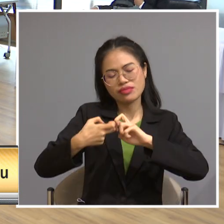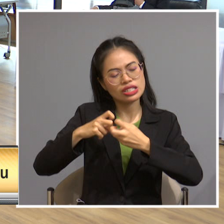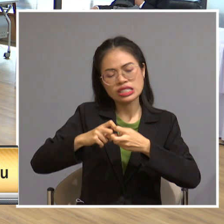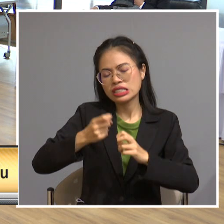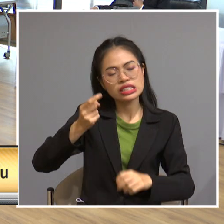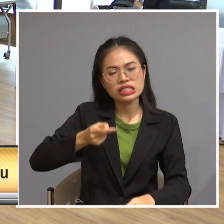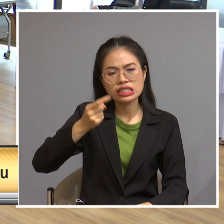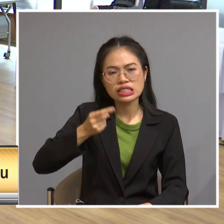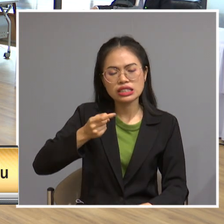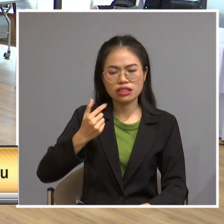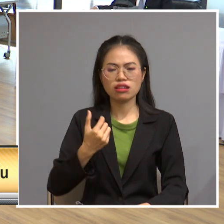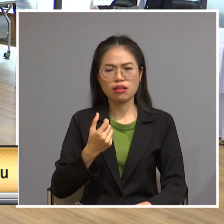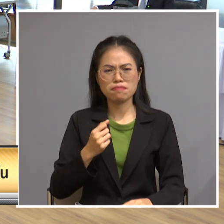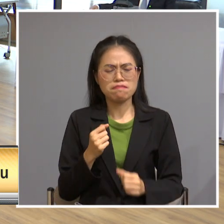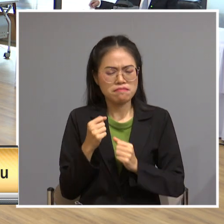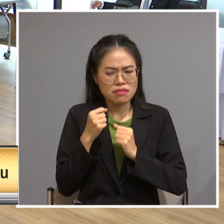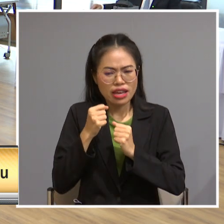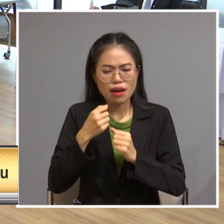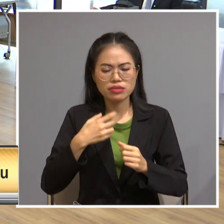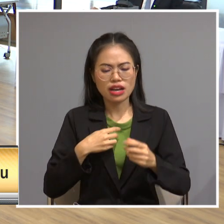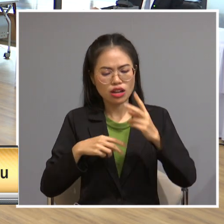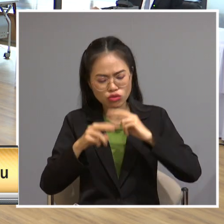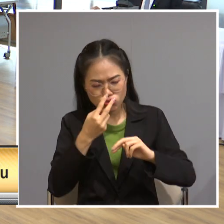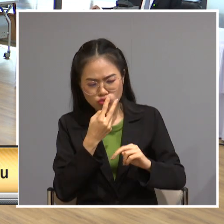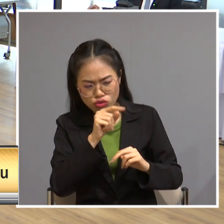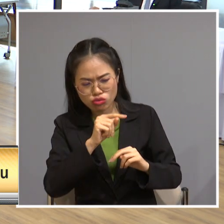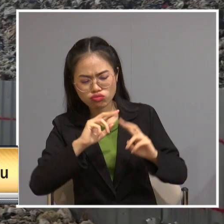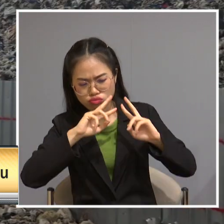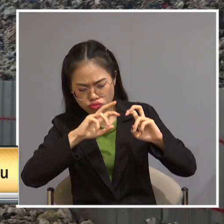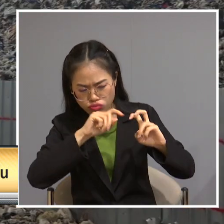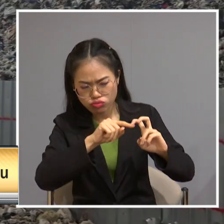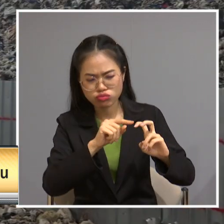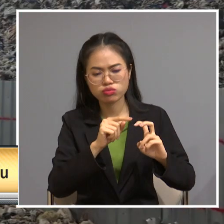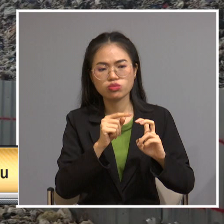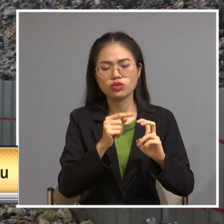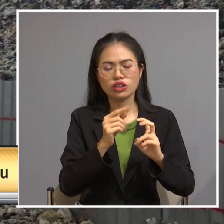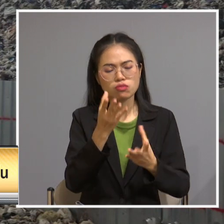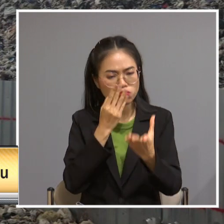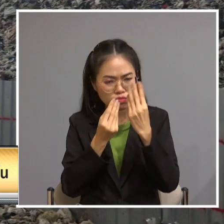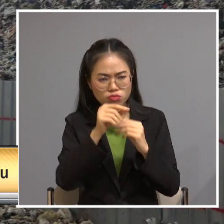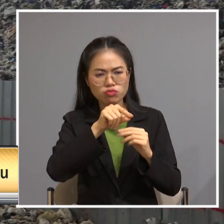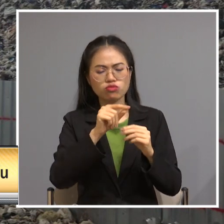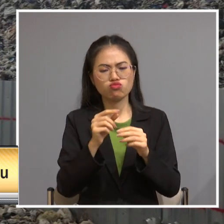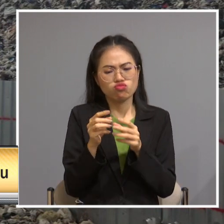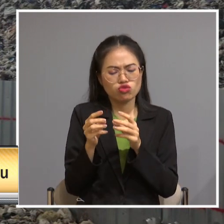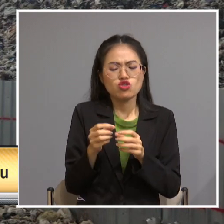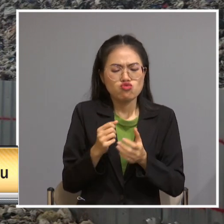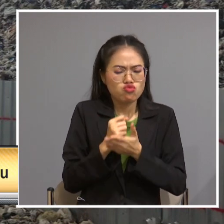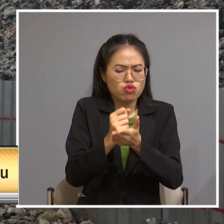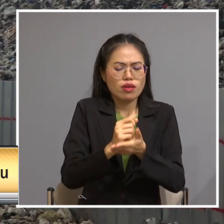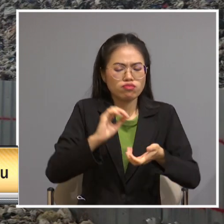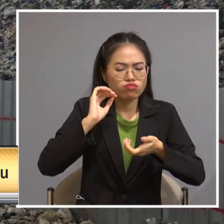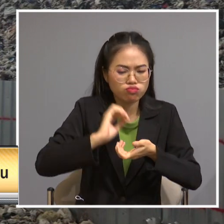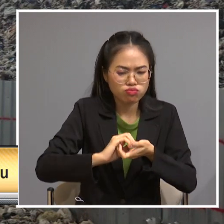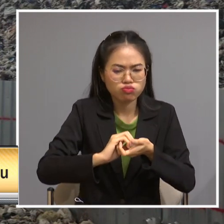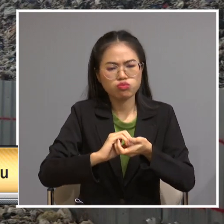ก็พยายามครับโดยการศึกษาให้สถานศึษาใหญ่ขนาดใหญ่มาช่วยกศึกษาว่า